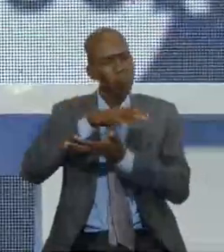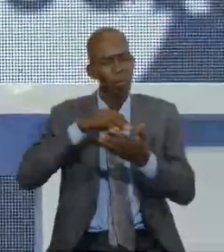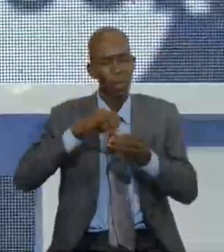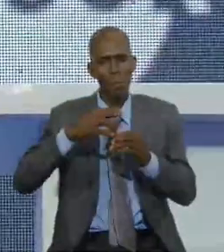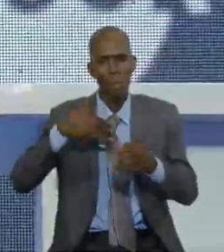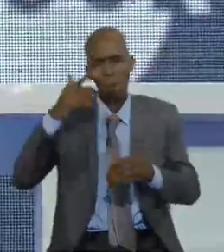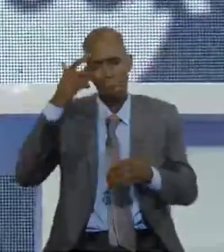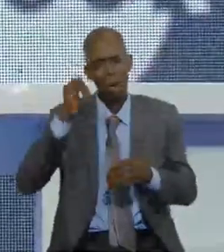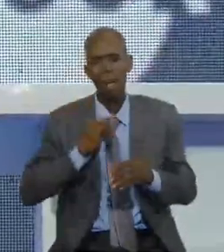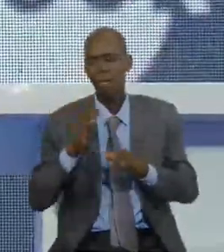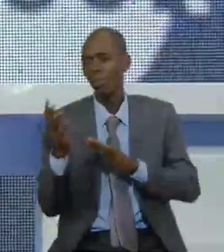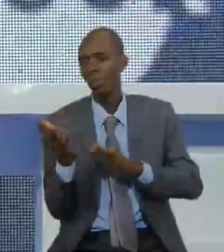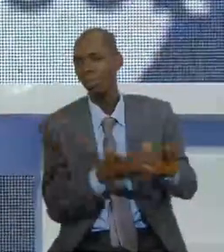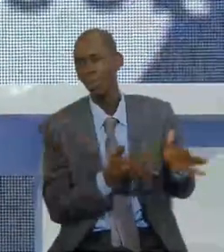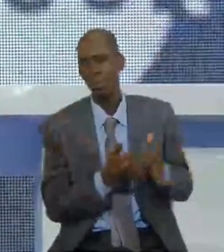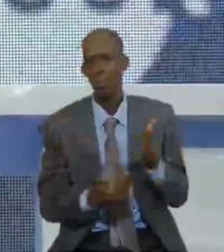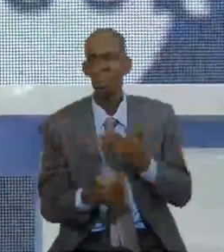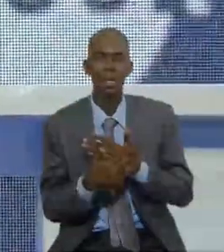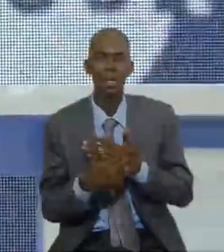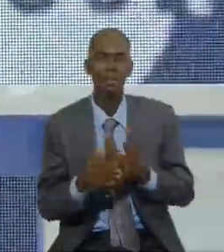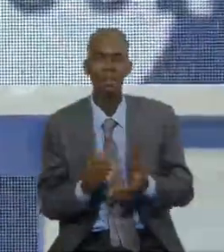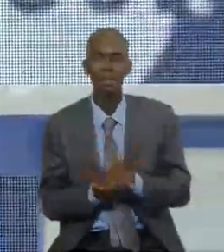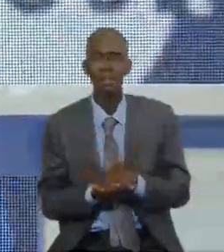la confusion derrière